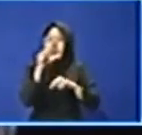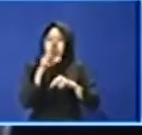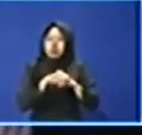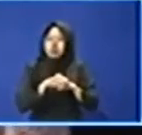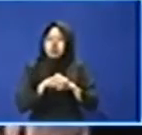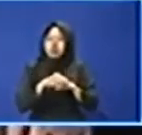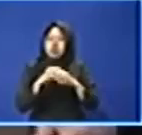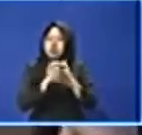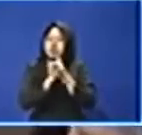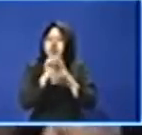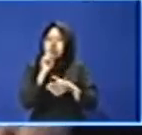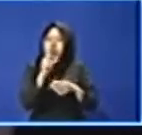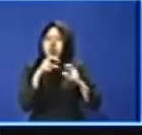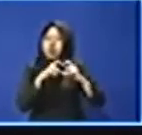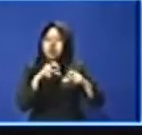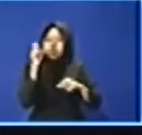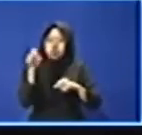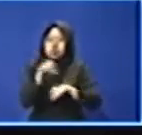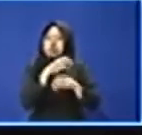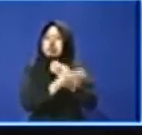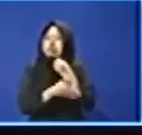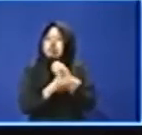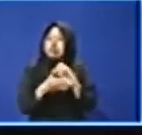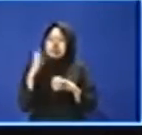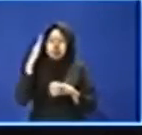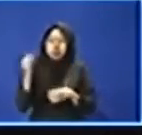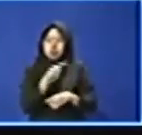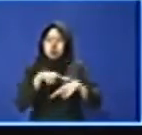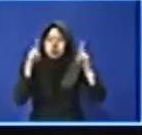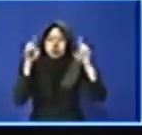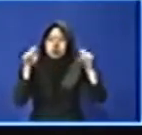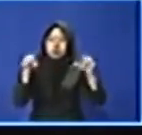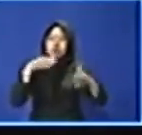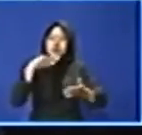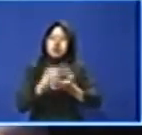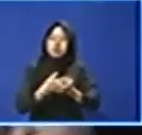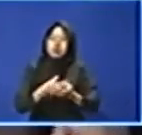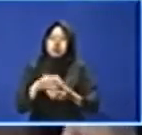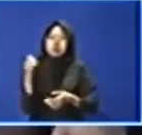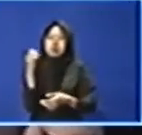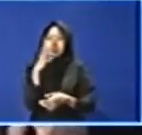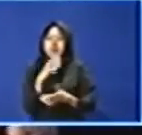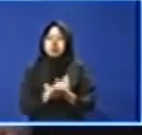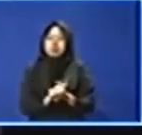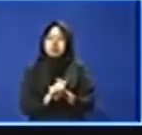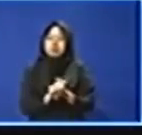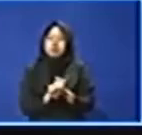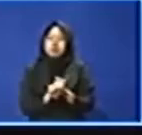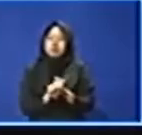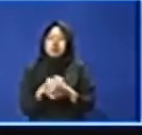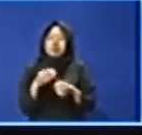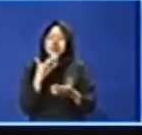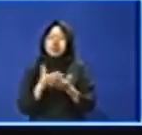untuk negeri ini Wassalamualaikum warahmatullah wabarakatuh Selamat malam baik masih ada 30detik Papah mau